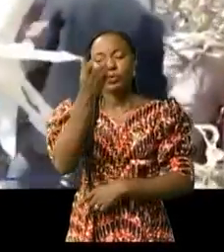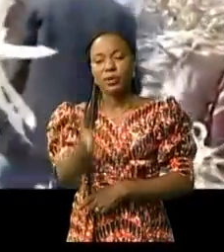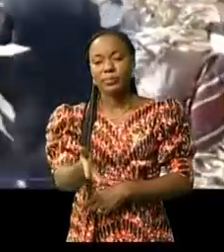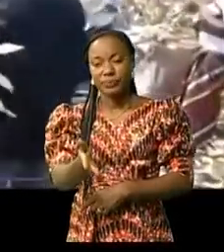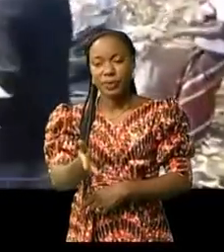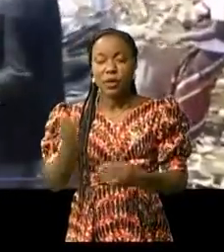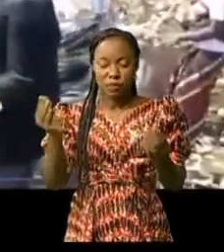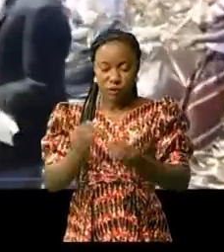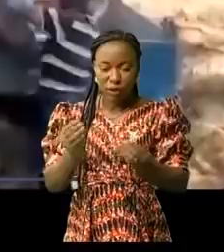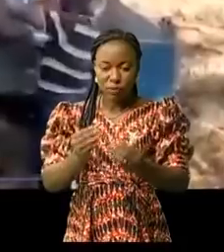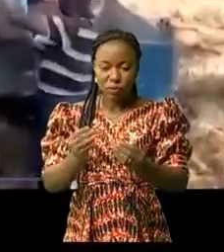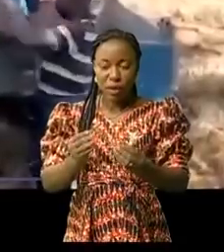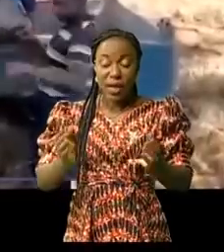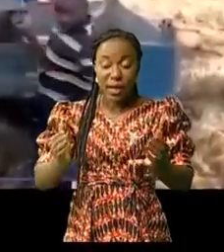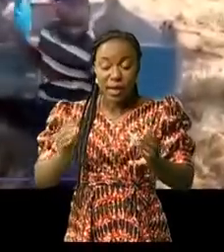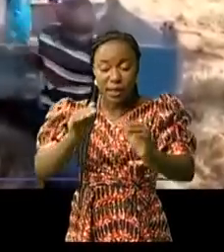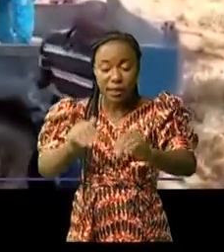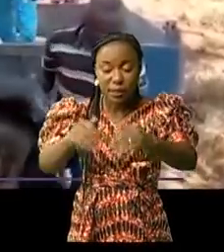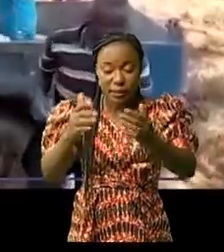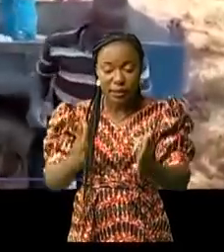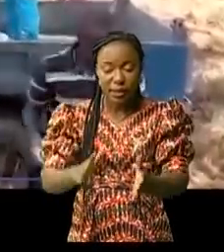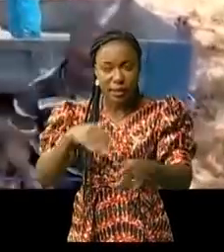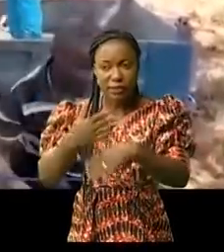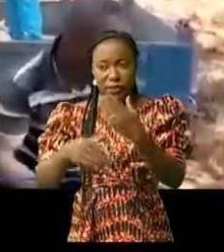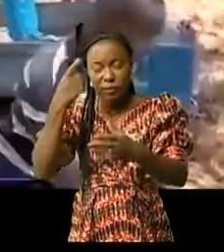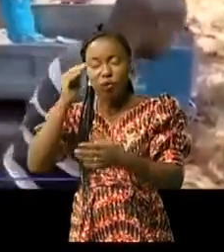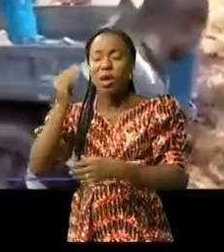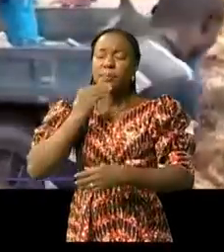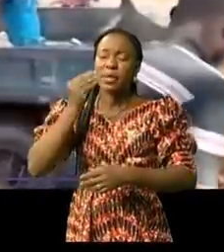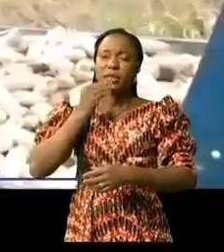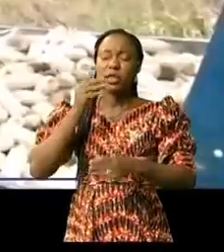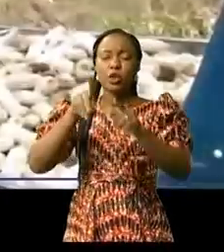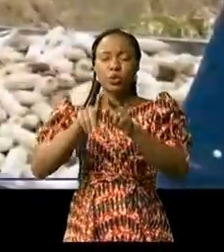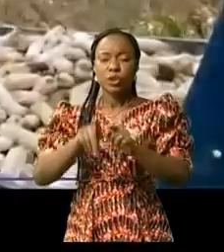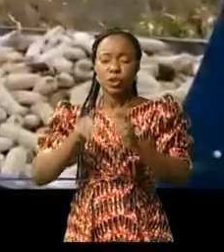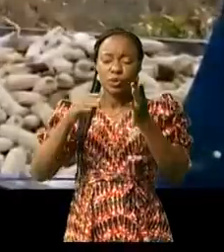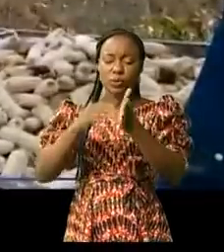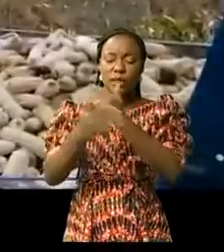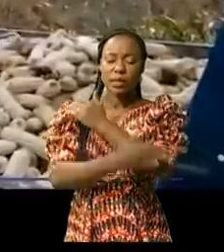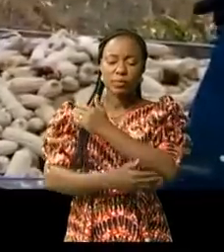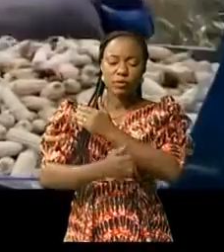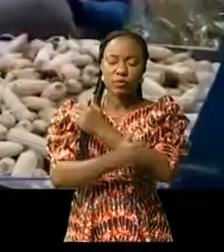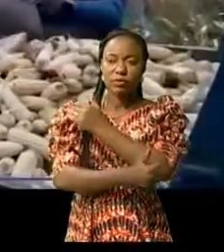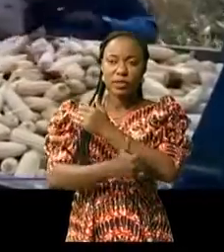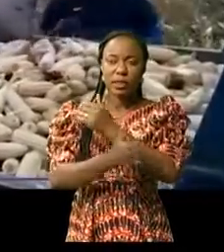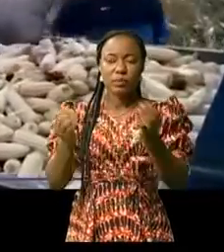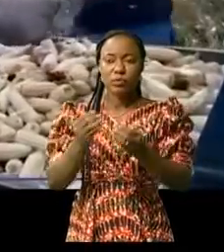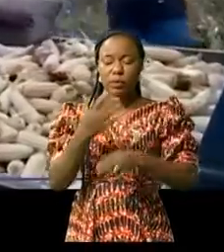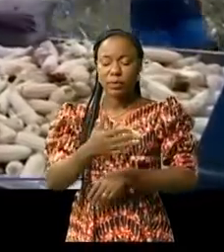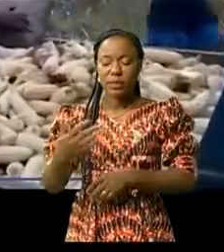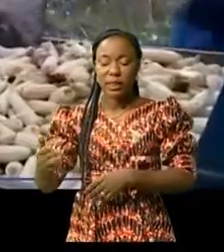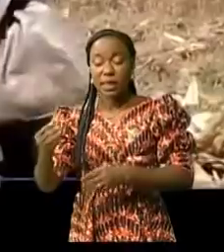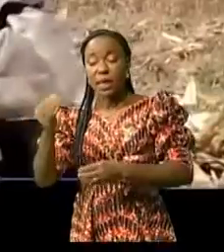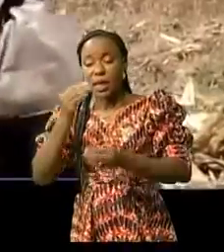ces éleveurs et fermiers qui oeuvre en faveur du système alimentaire et contre la pauvreté par l'autosuffisance alimentaire